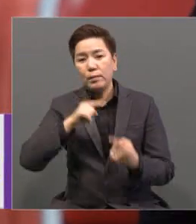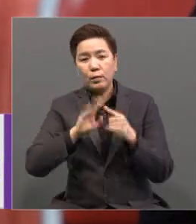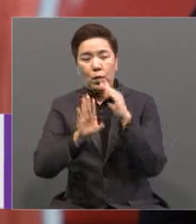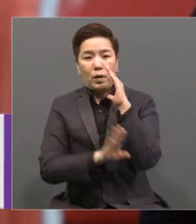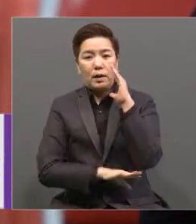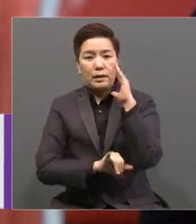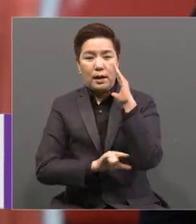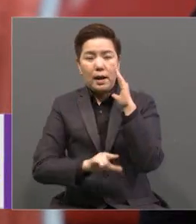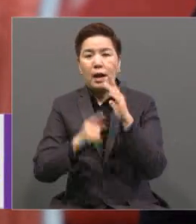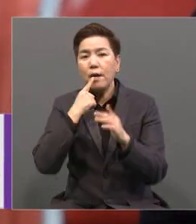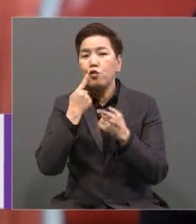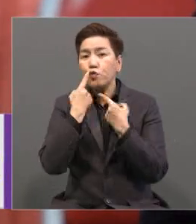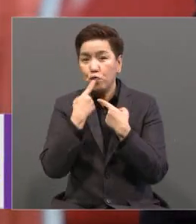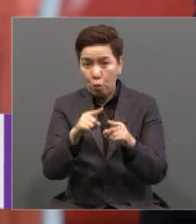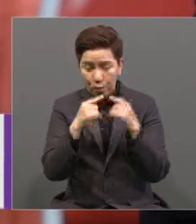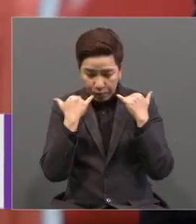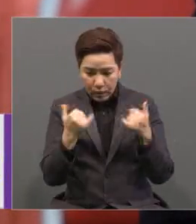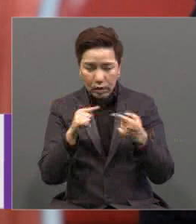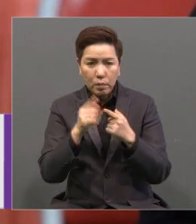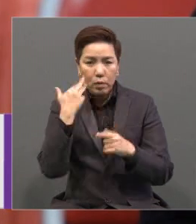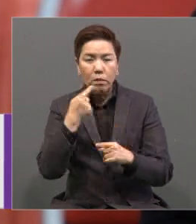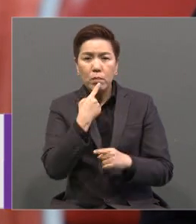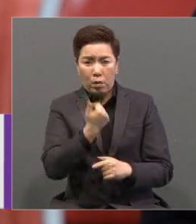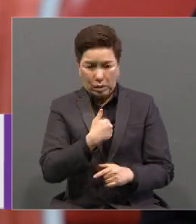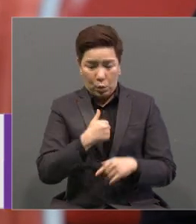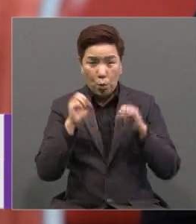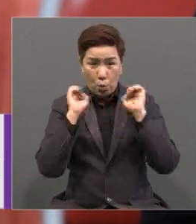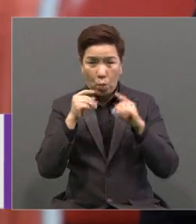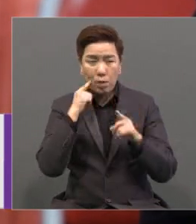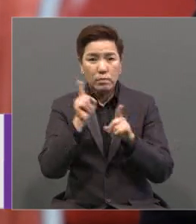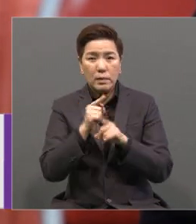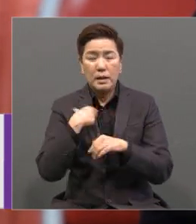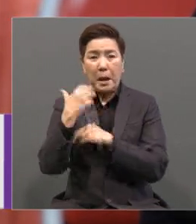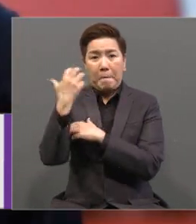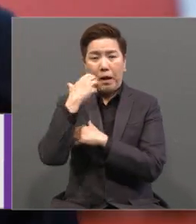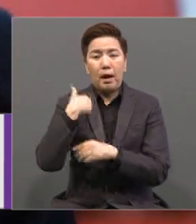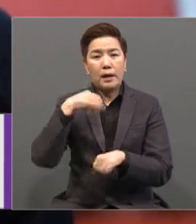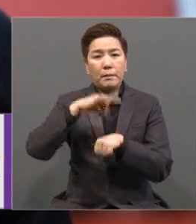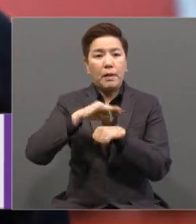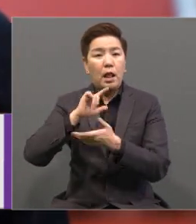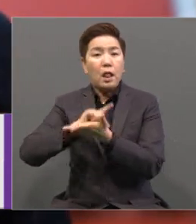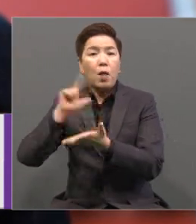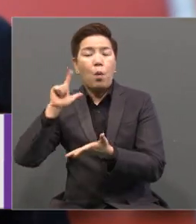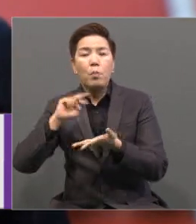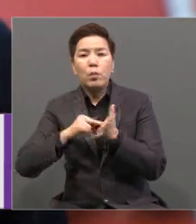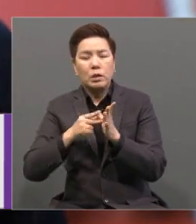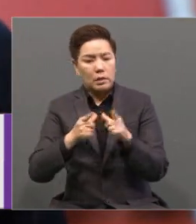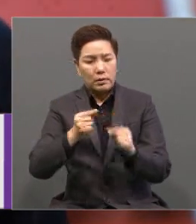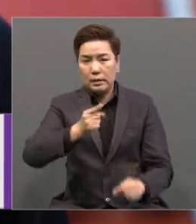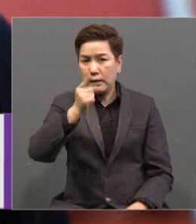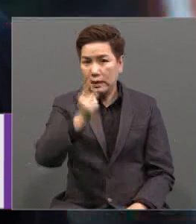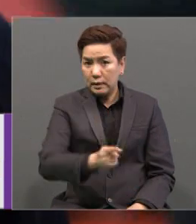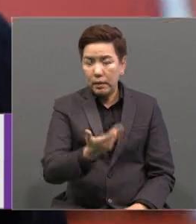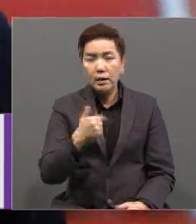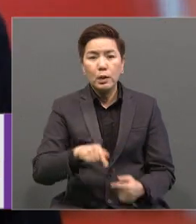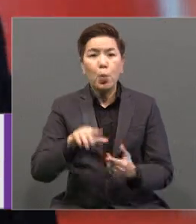ชายะลายืนยันว่ากรณีที่มีการระบุว่าครูนั้นถูกบีบให้ลาออกนะครับเป็นเรื่องไม่จริงเ